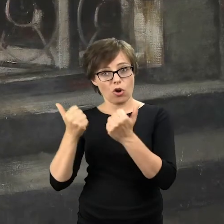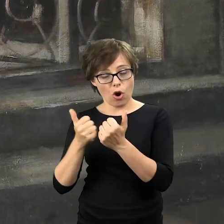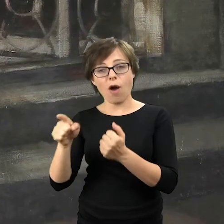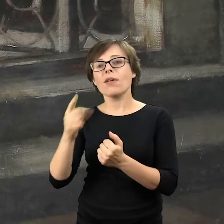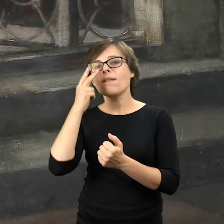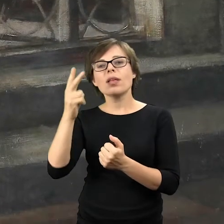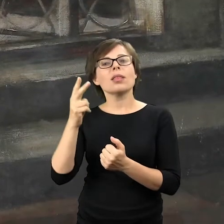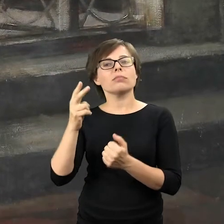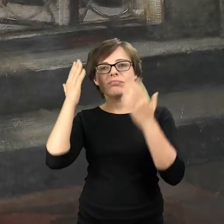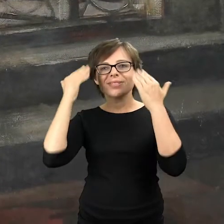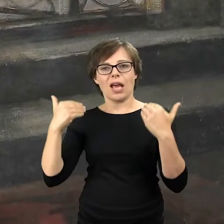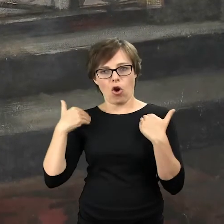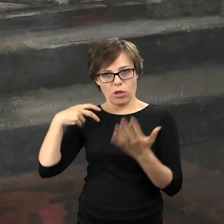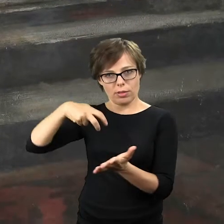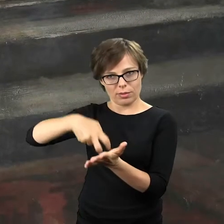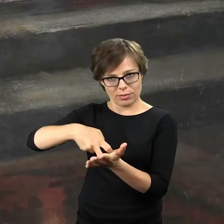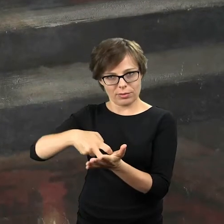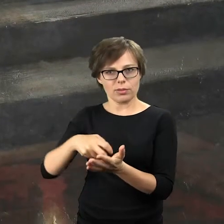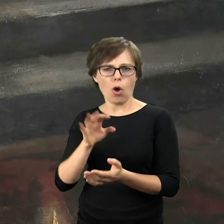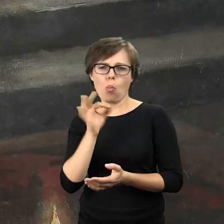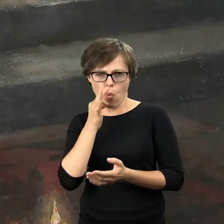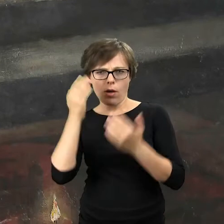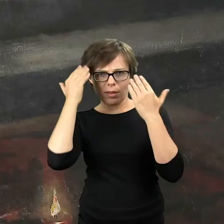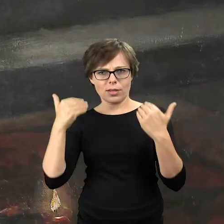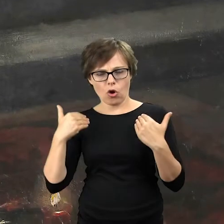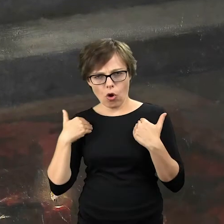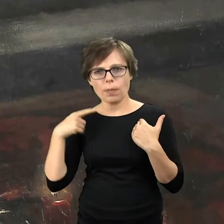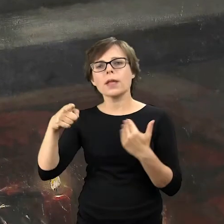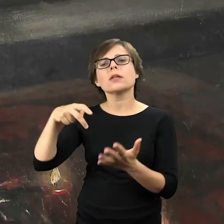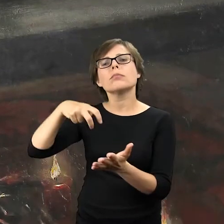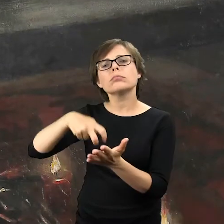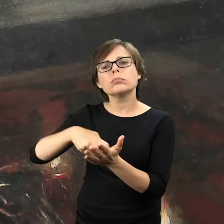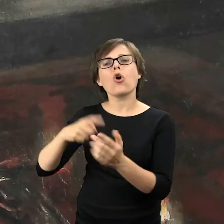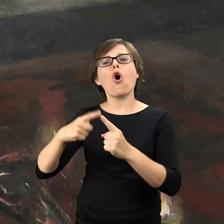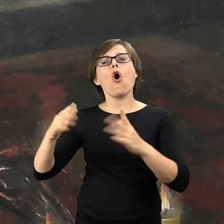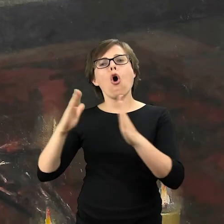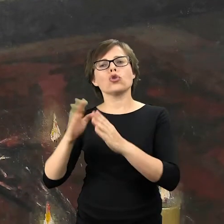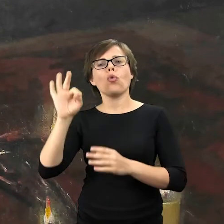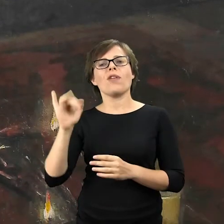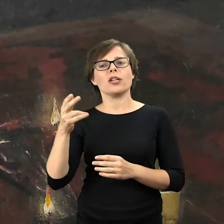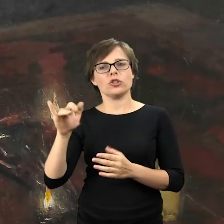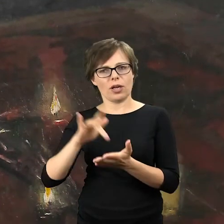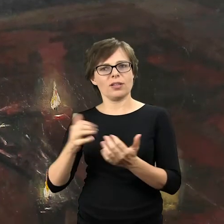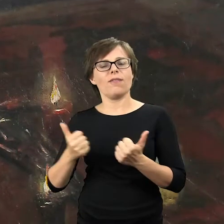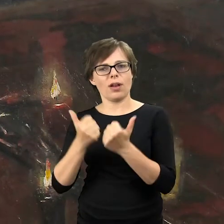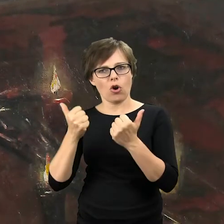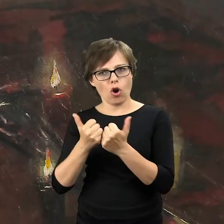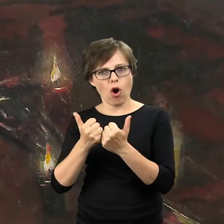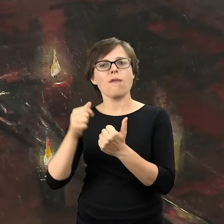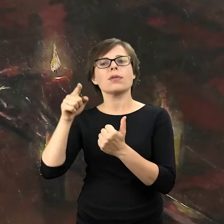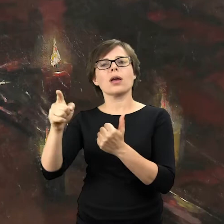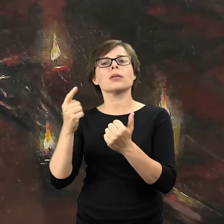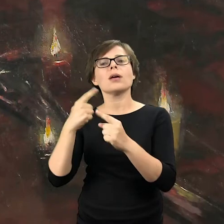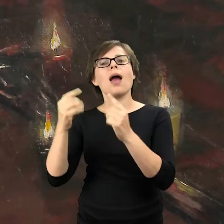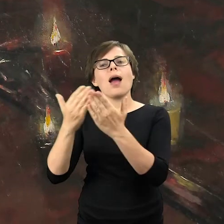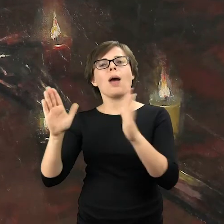postulantka klęcząca przed kaplicą błogosławionej Salomei w kościele franciszkańskim. Ta dziewczyna również